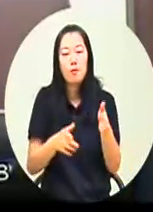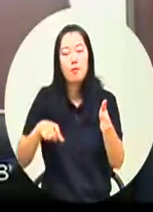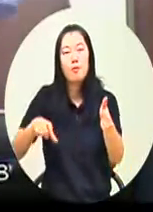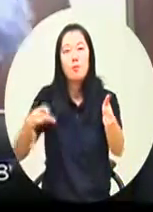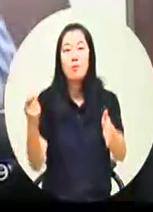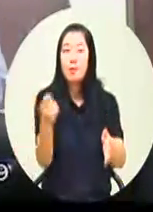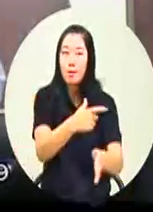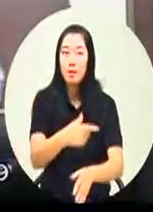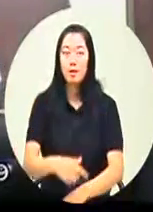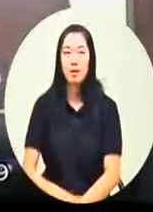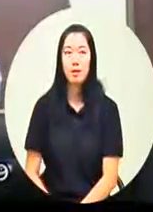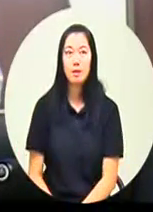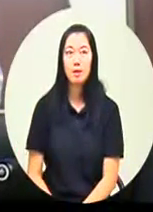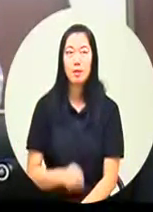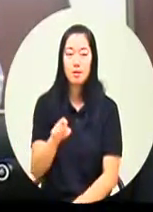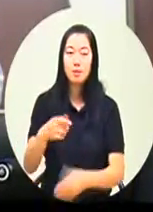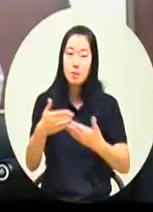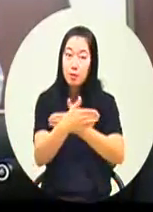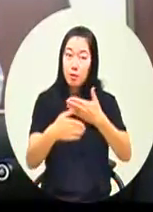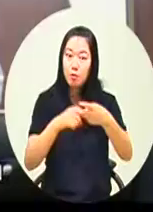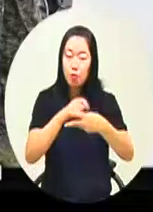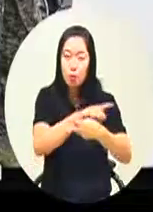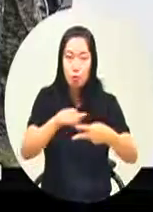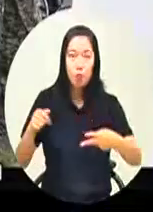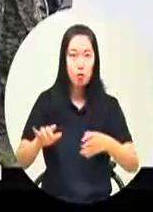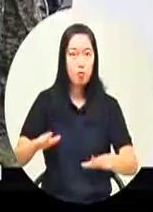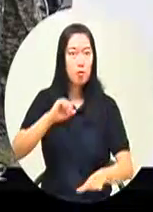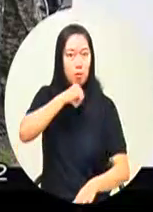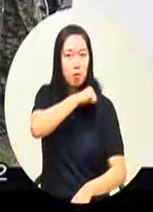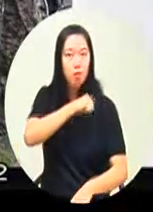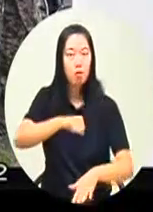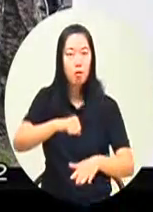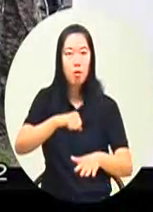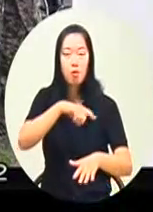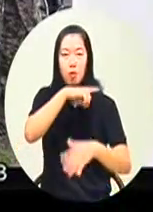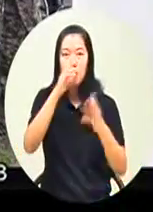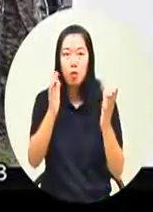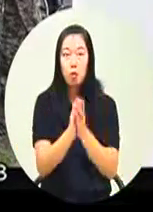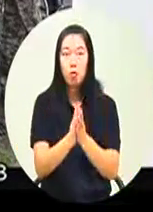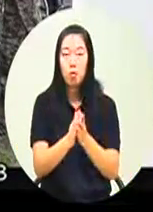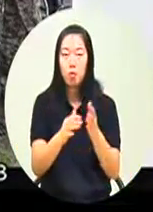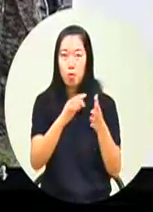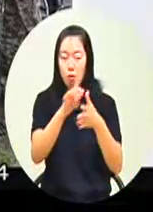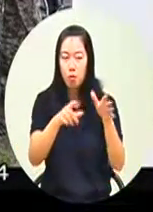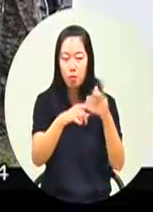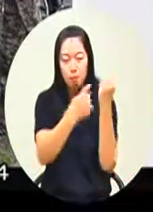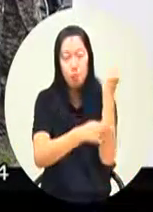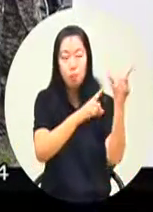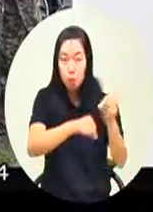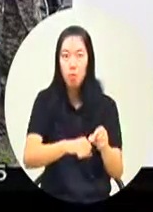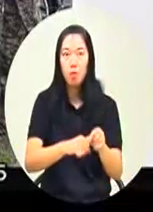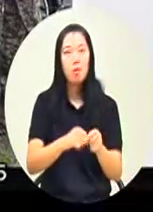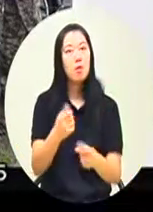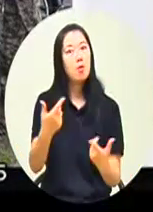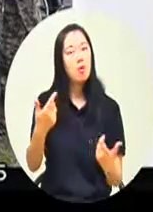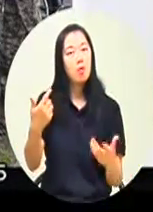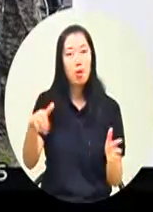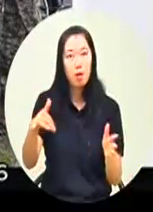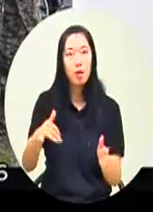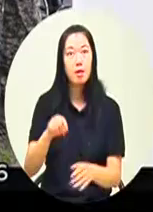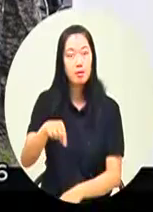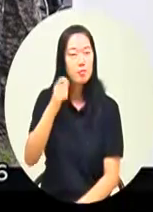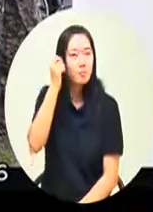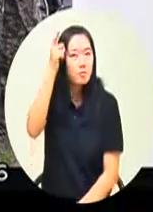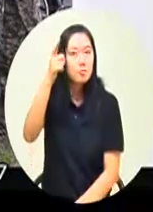包括这种工具哈，交通工具哈，虽然是现在台湾还没有完全合法，可是这是一个，坦白讲，就是一个新智慧型的，在城市里